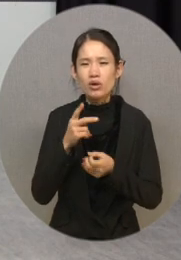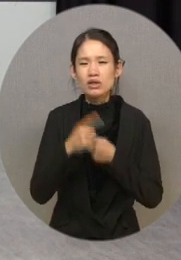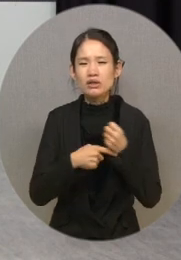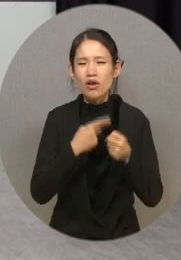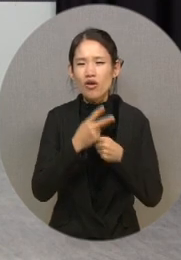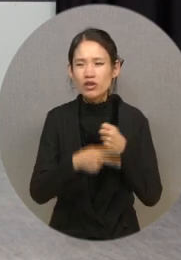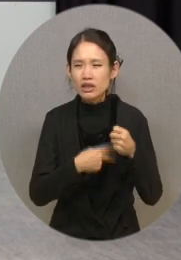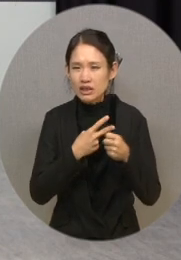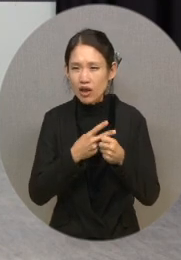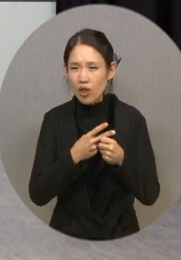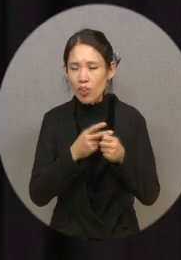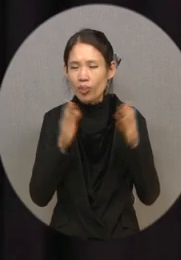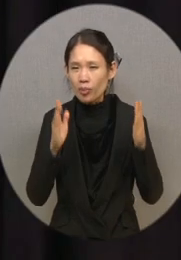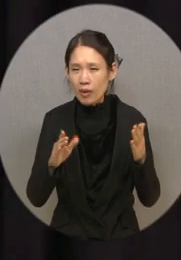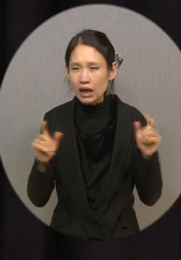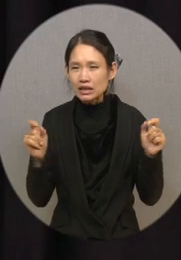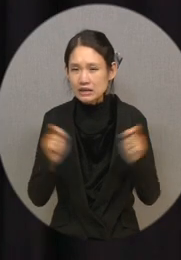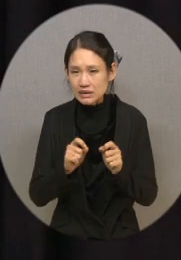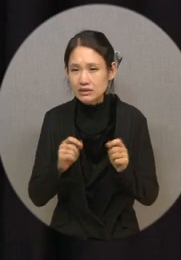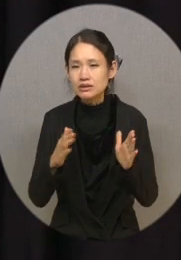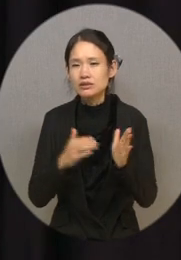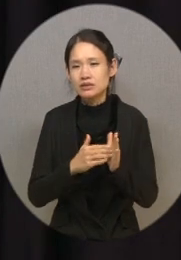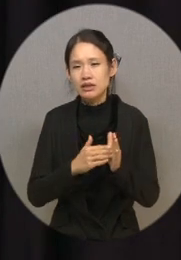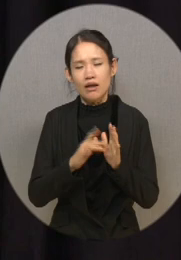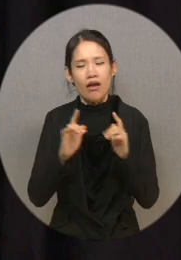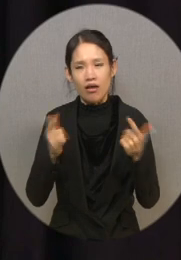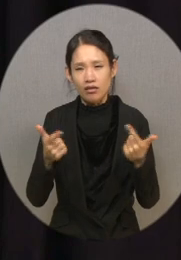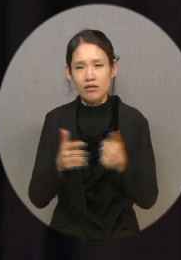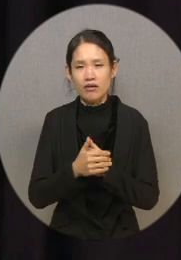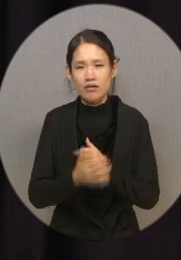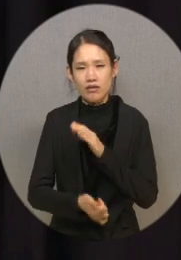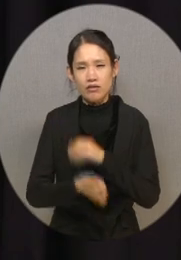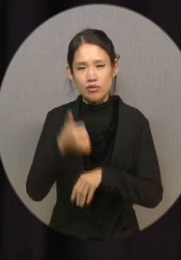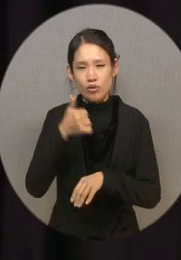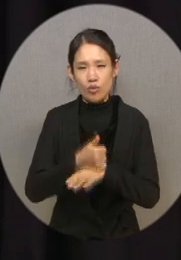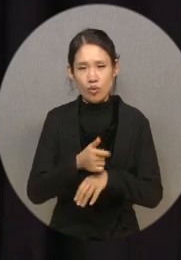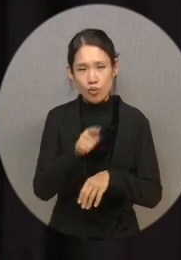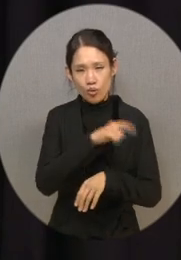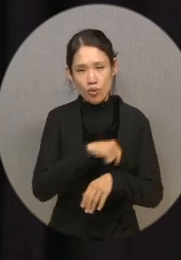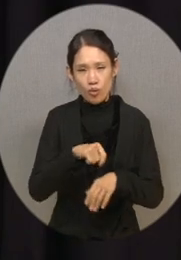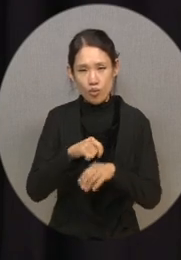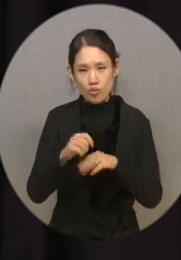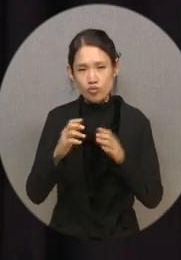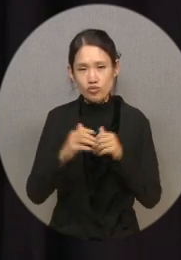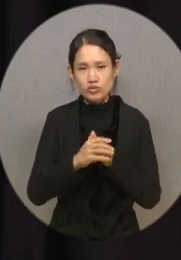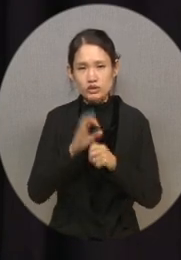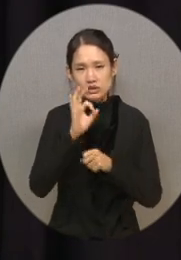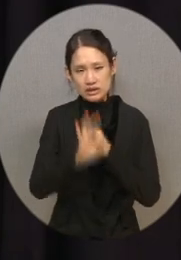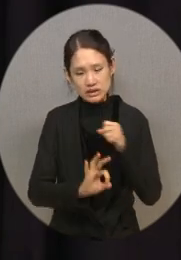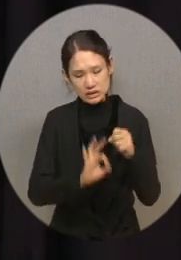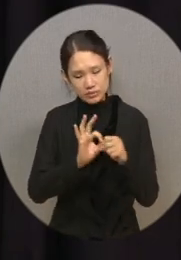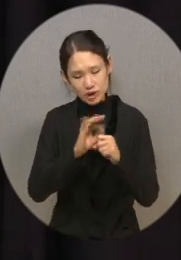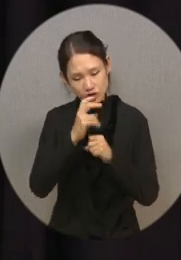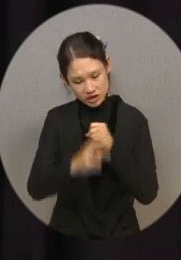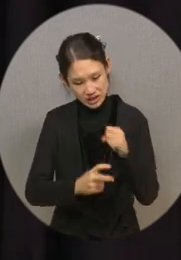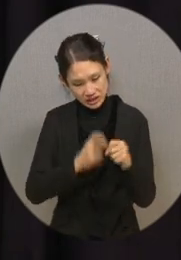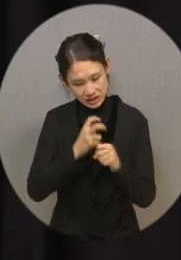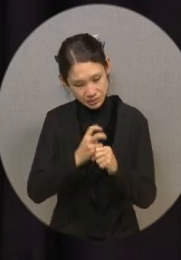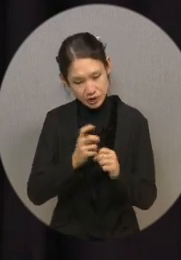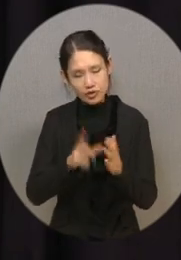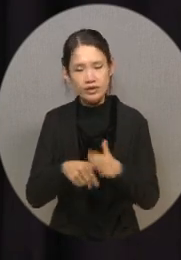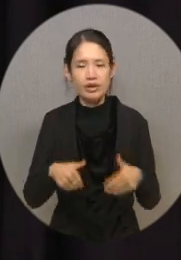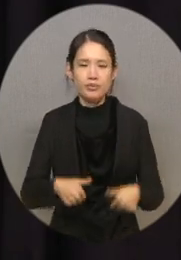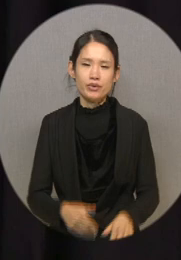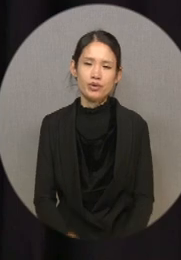해결하는 거 아니거든요. 그렇죠. 그러니까 우리가 가족계획에 성공한 국가다 하는데도 최소한 10년 내지 20년이 걸렸어요.